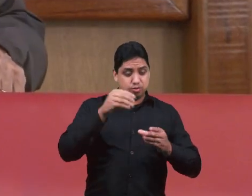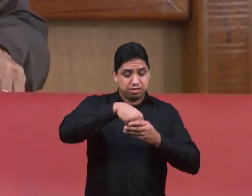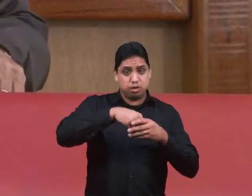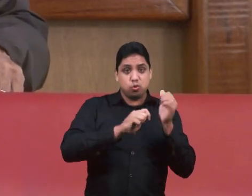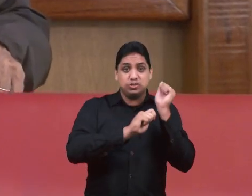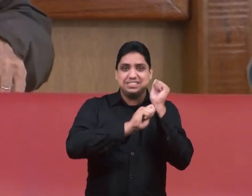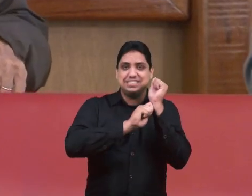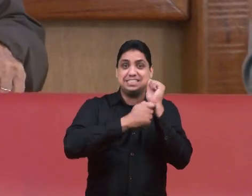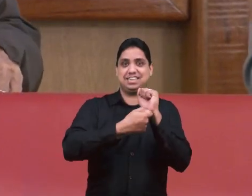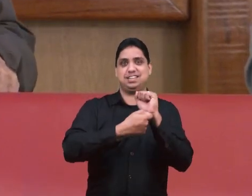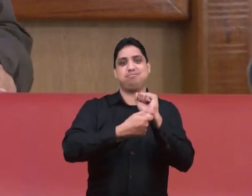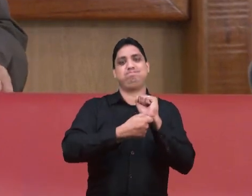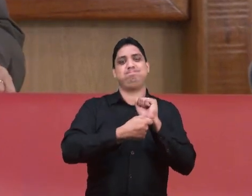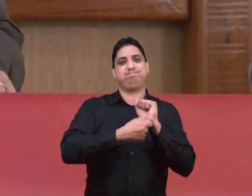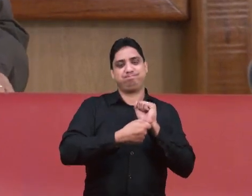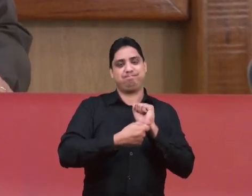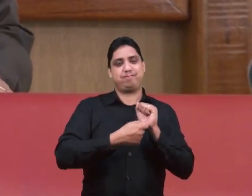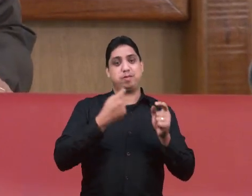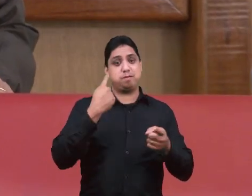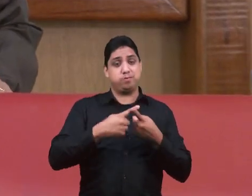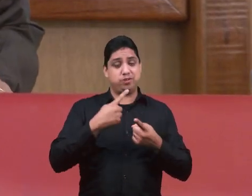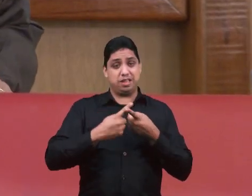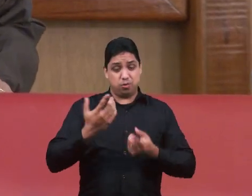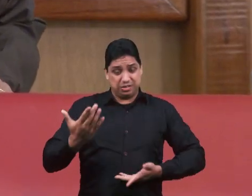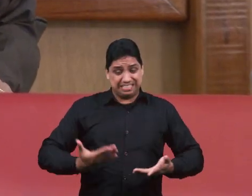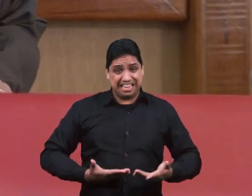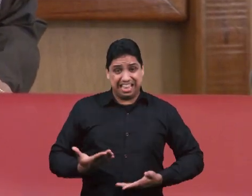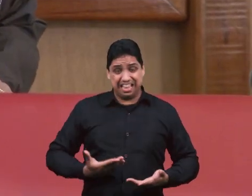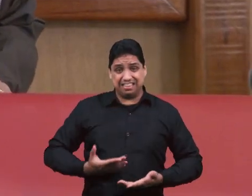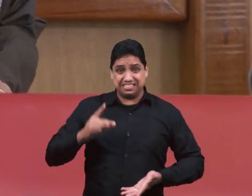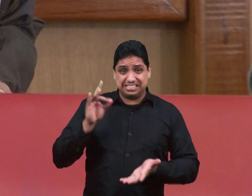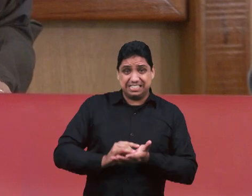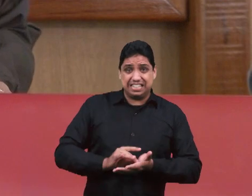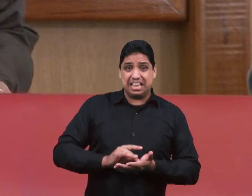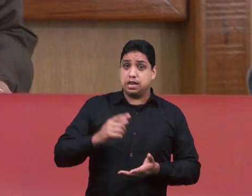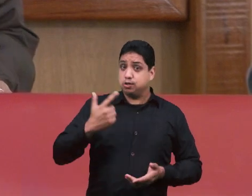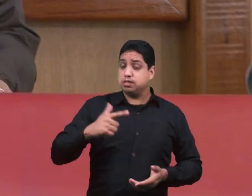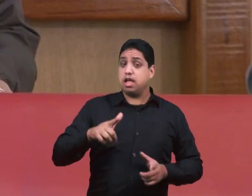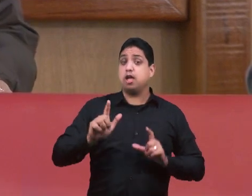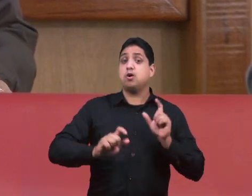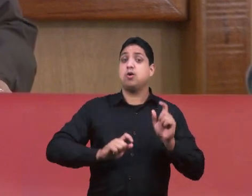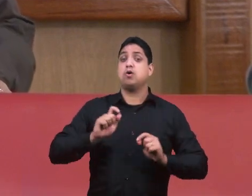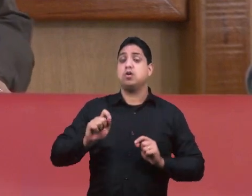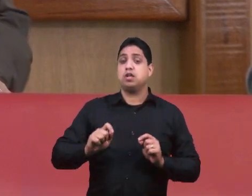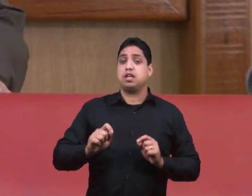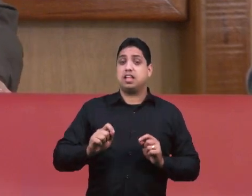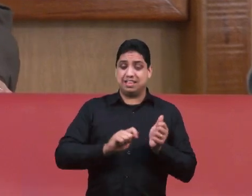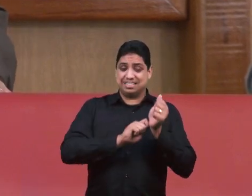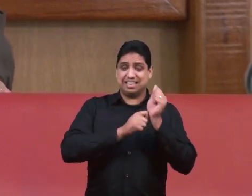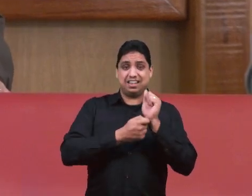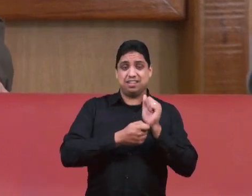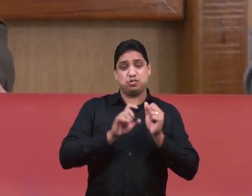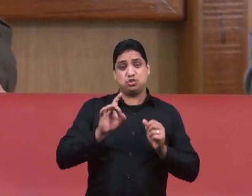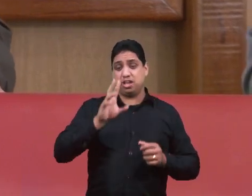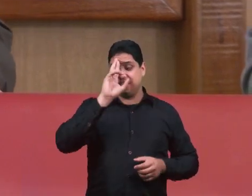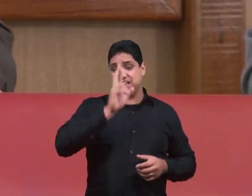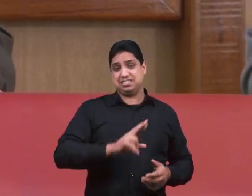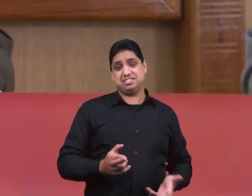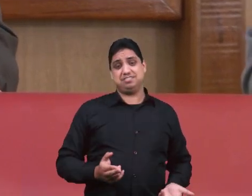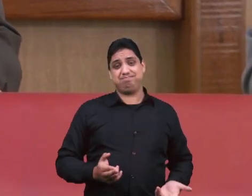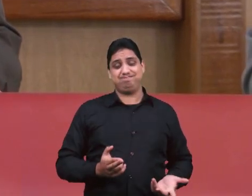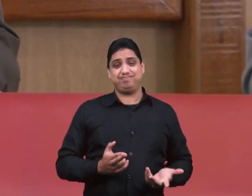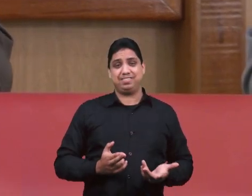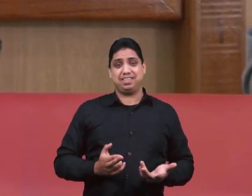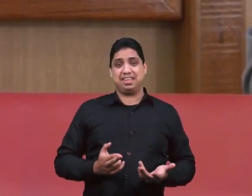le chrétien, en vérité, il n'a pas le mystère, il est seulement dans une